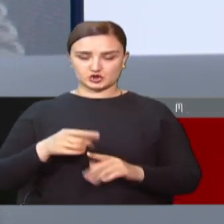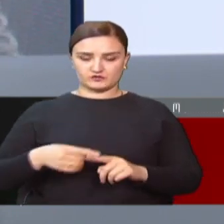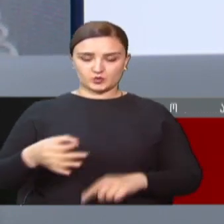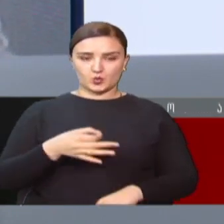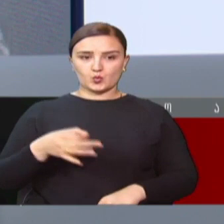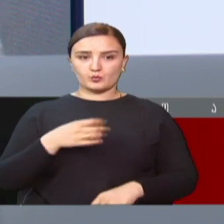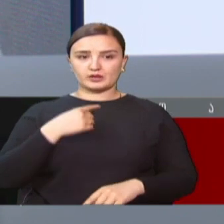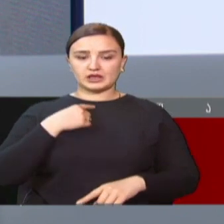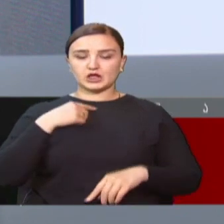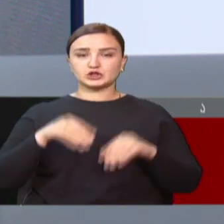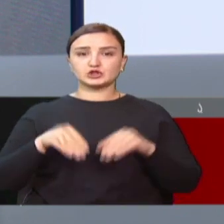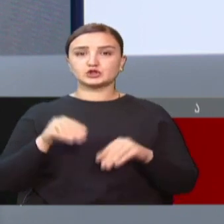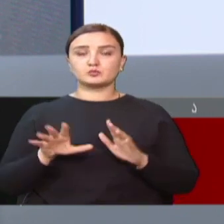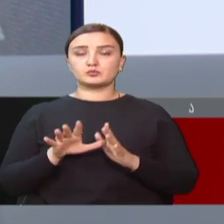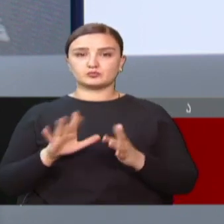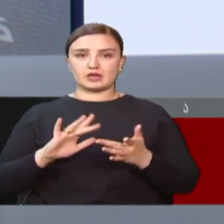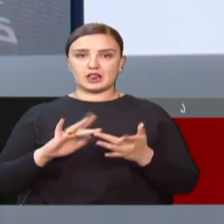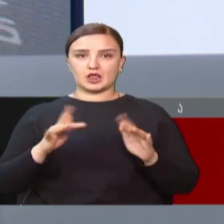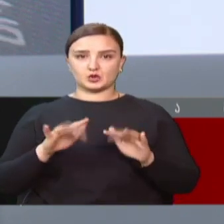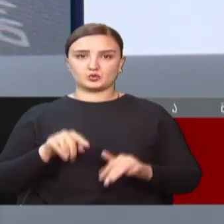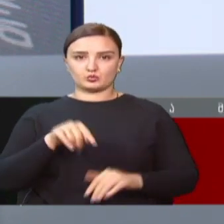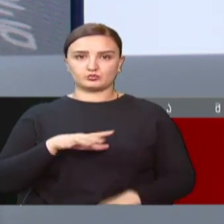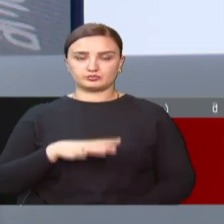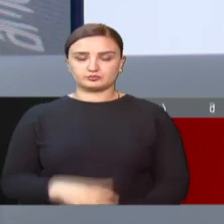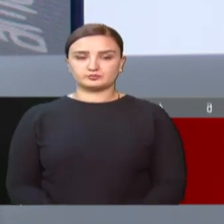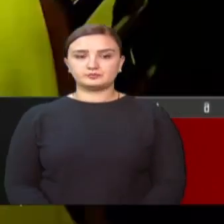ნაწილზე კენჭისხრის პროცესმა ელექტრონულად ჩაიარა.